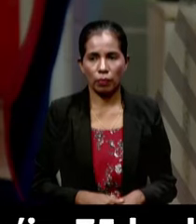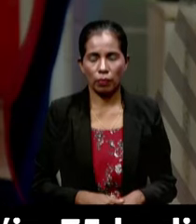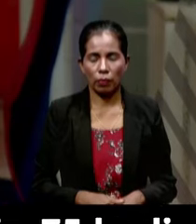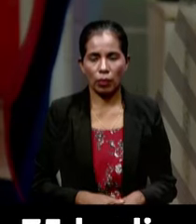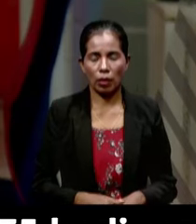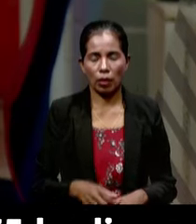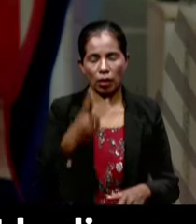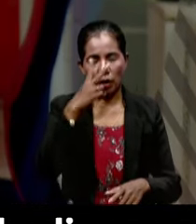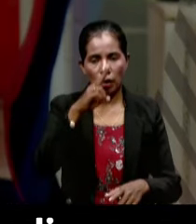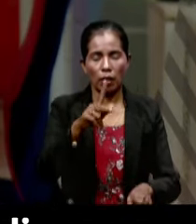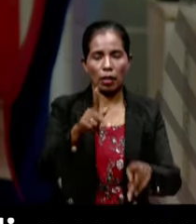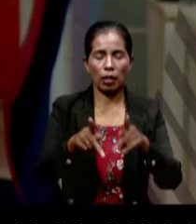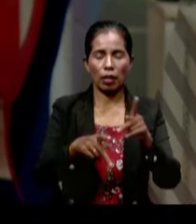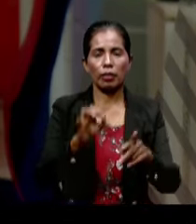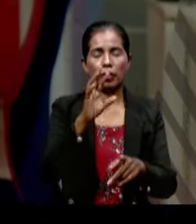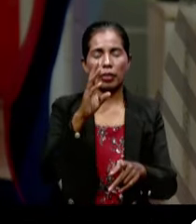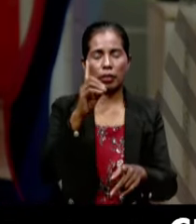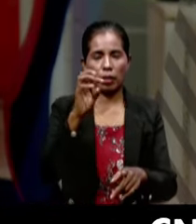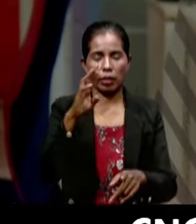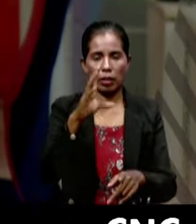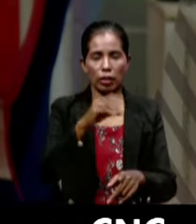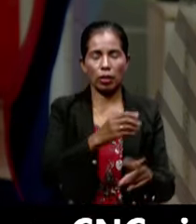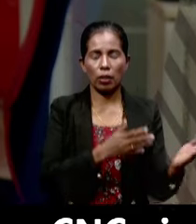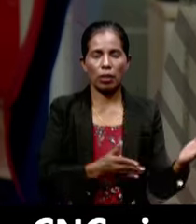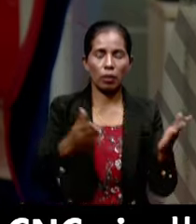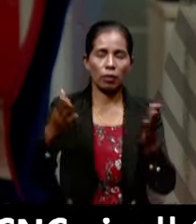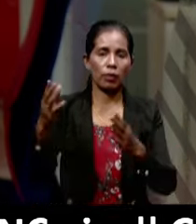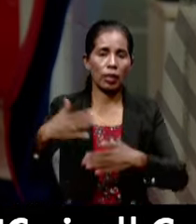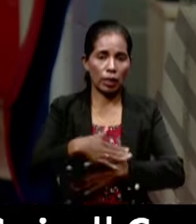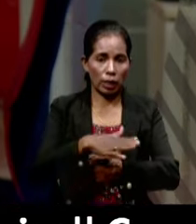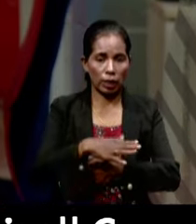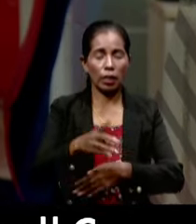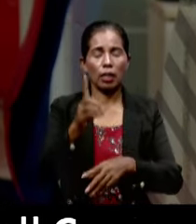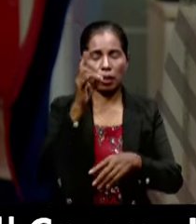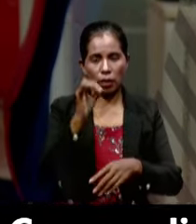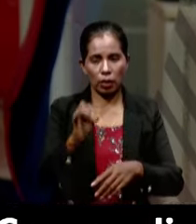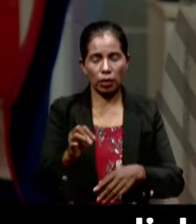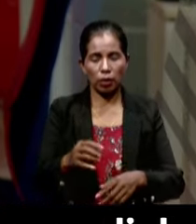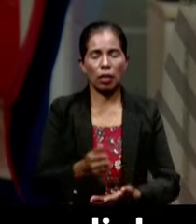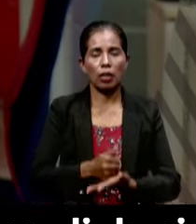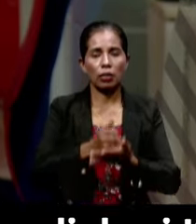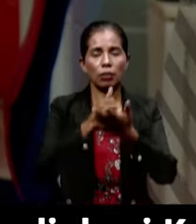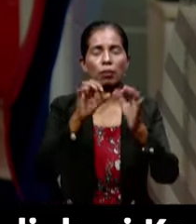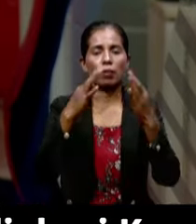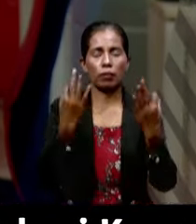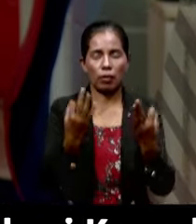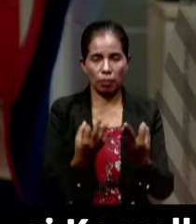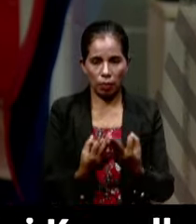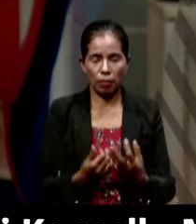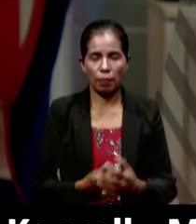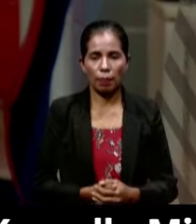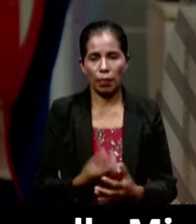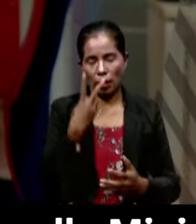situação melara na obriga, Frederico Rodrigues Soares tem que levar Ican e Dala Nini, onde responde para a economia e a família. Turma